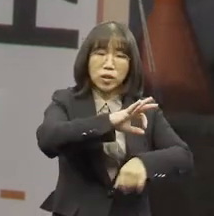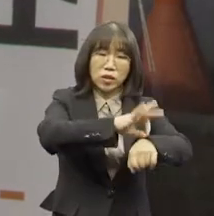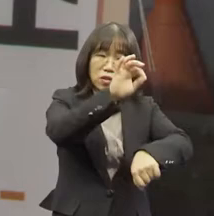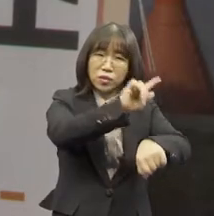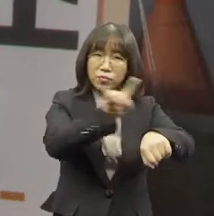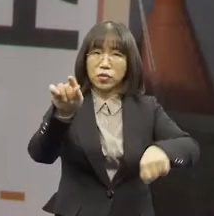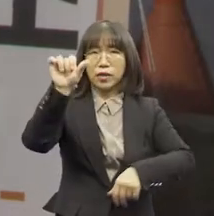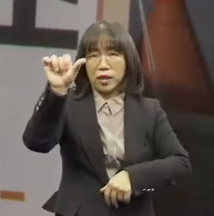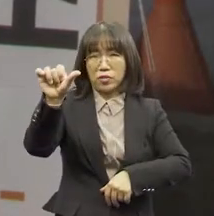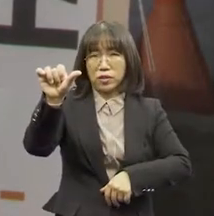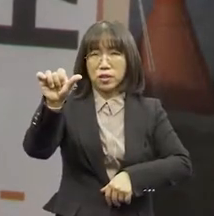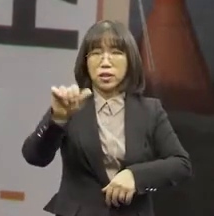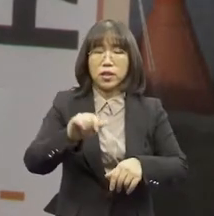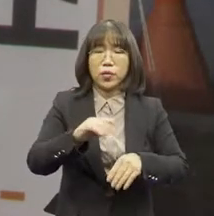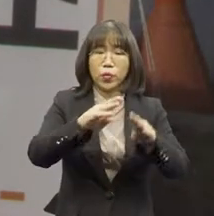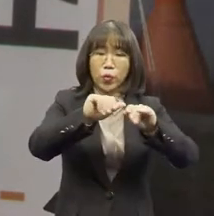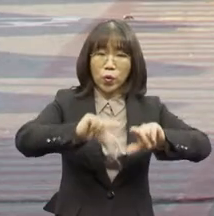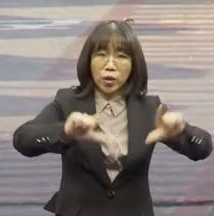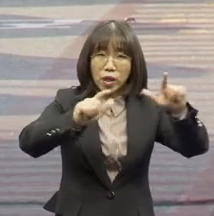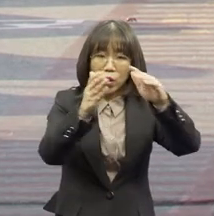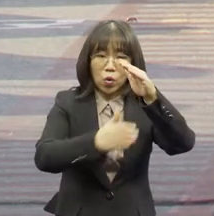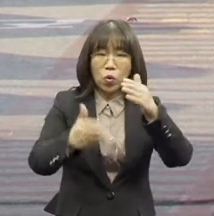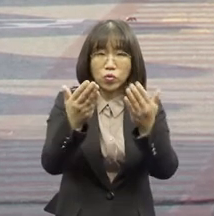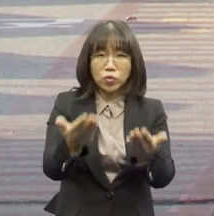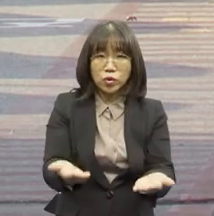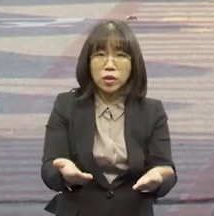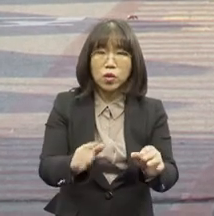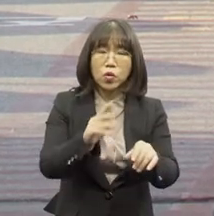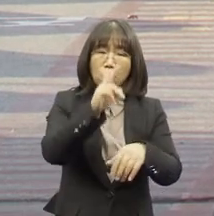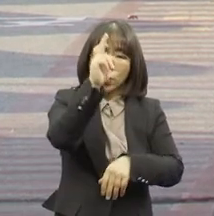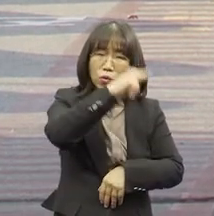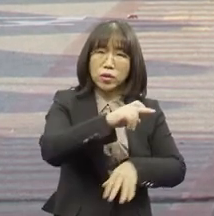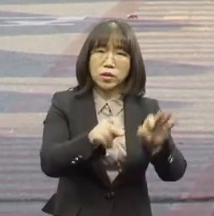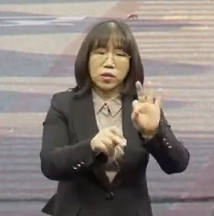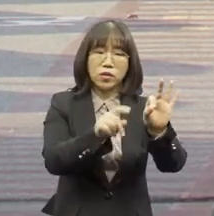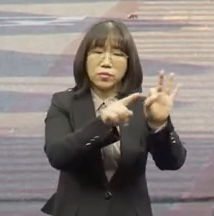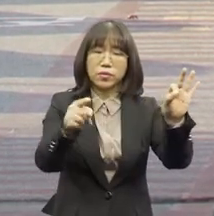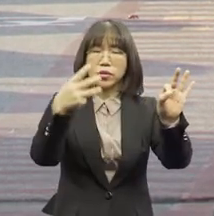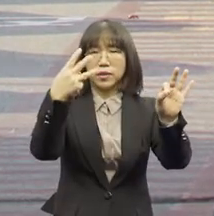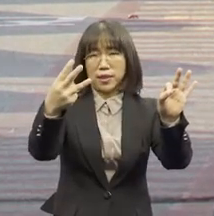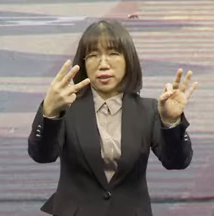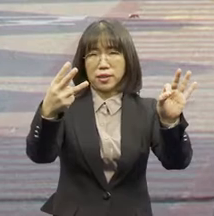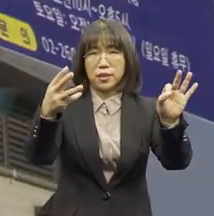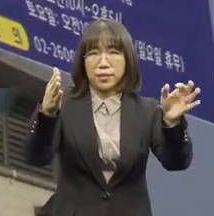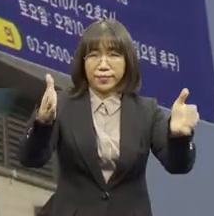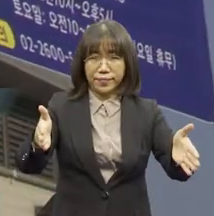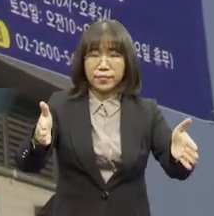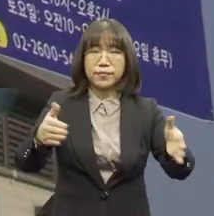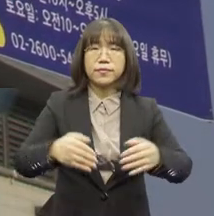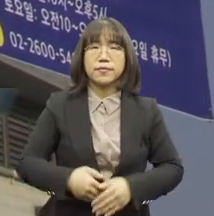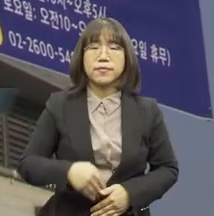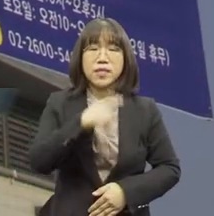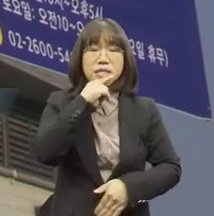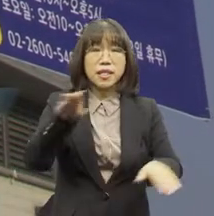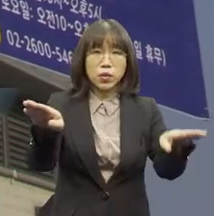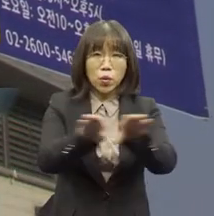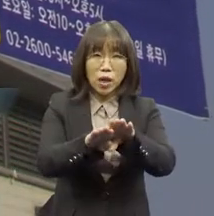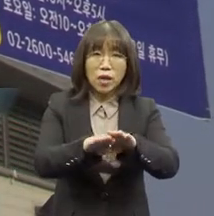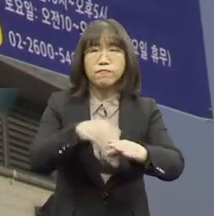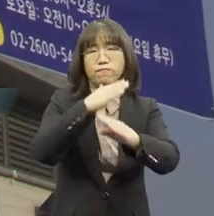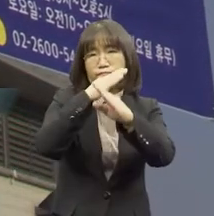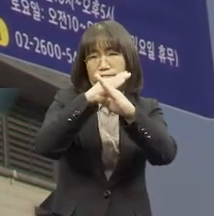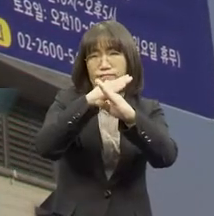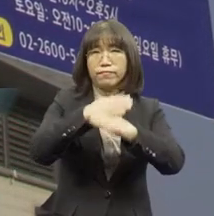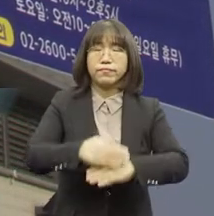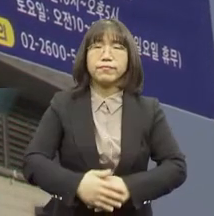오후 5시까지 토요일과 공휴일에는 오전 10시부터 오후 3시까지 운영됩니다 단